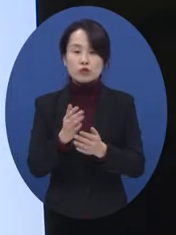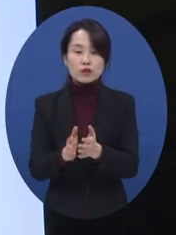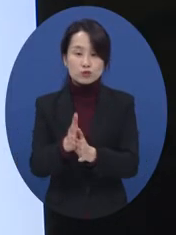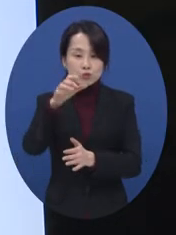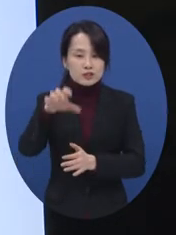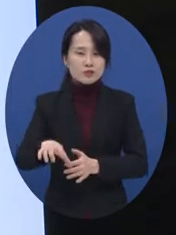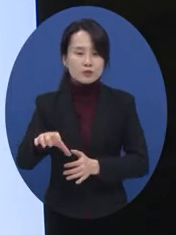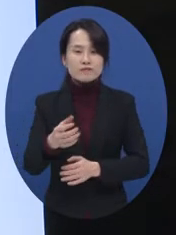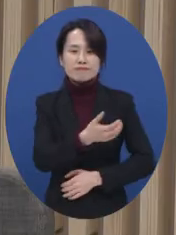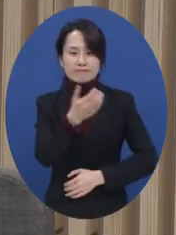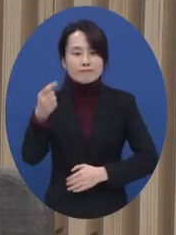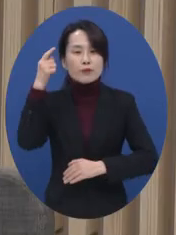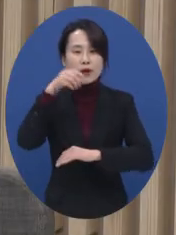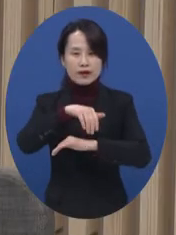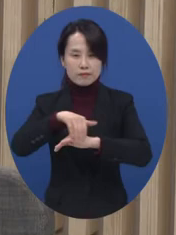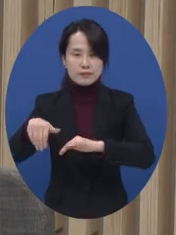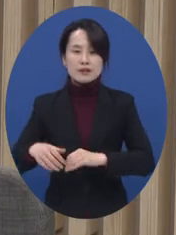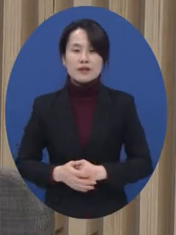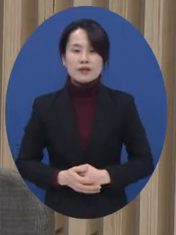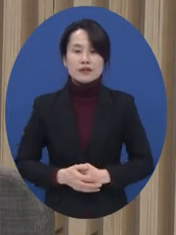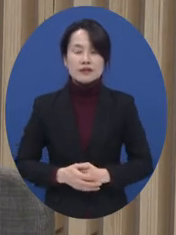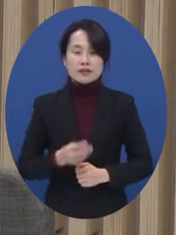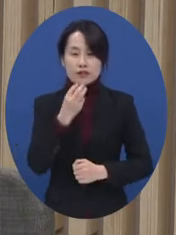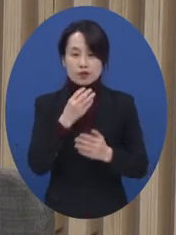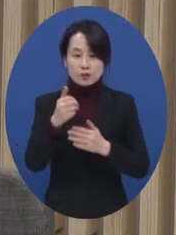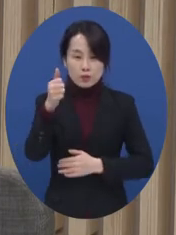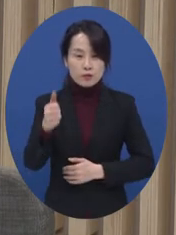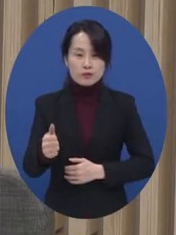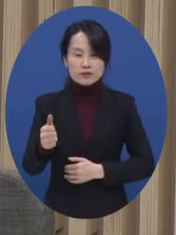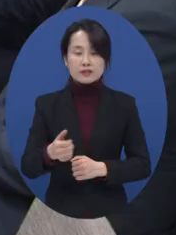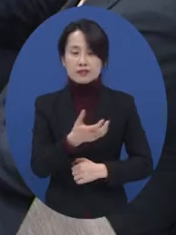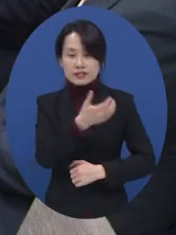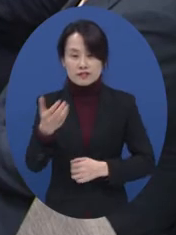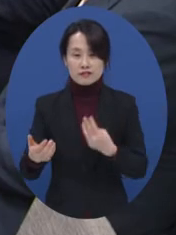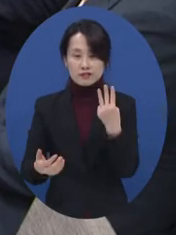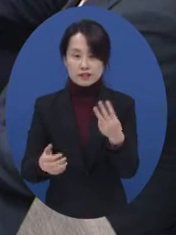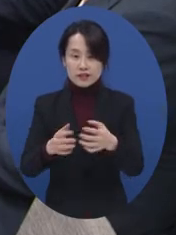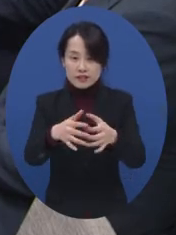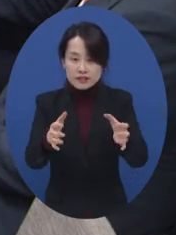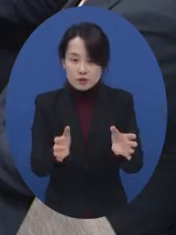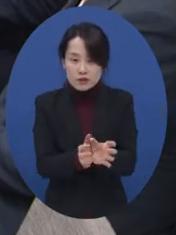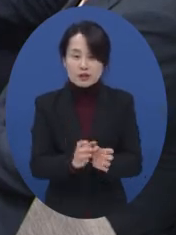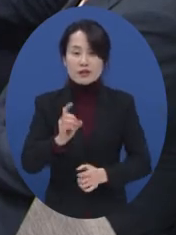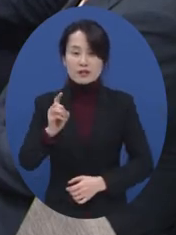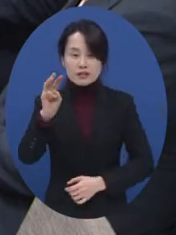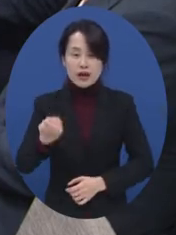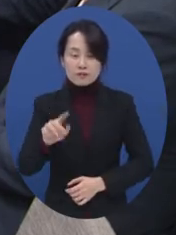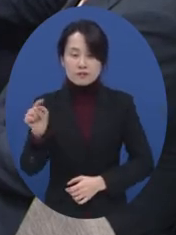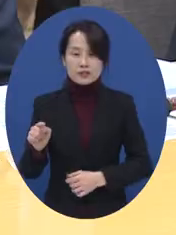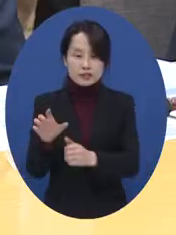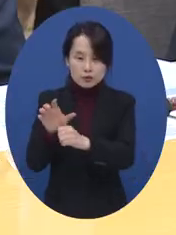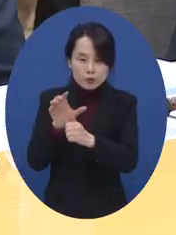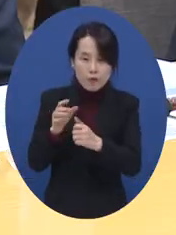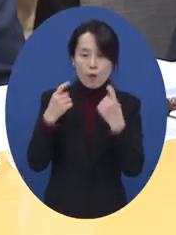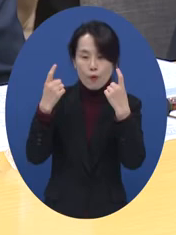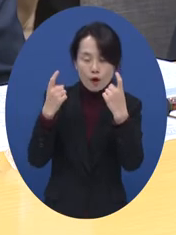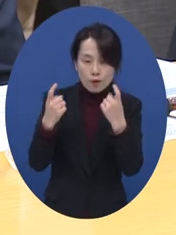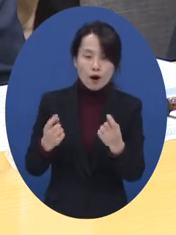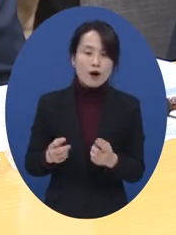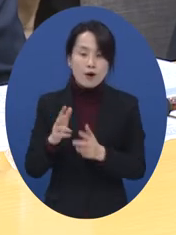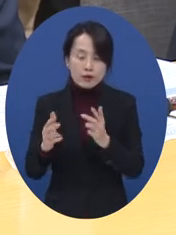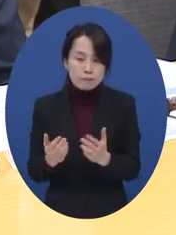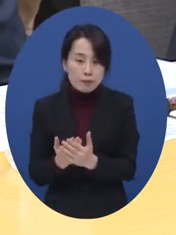위치입니다 이재명 경기도지사는 이전하는 새 기관이 dmg 를 활용한 관광산업을 활성화 해